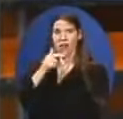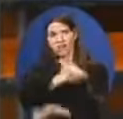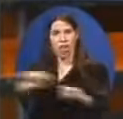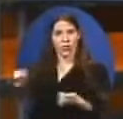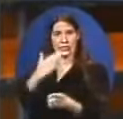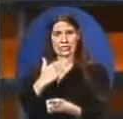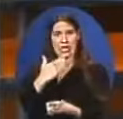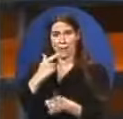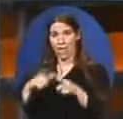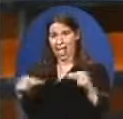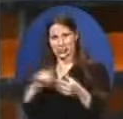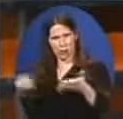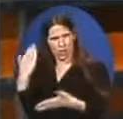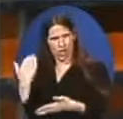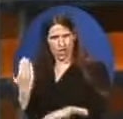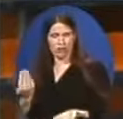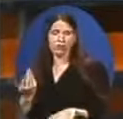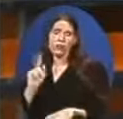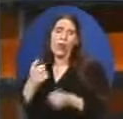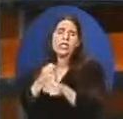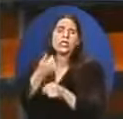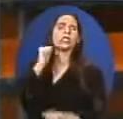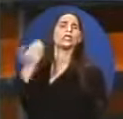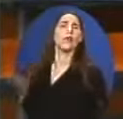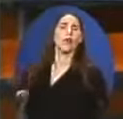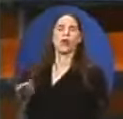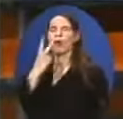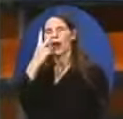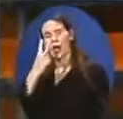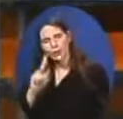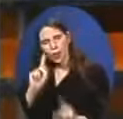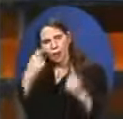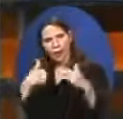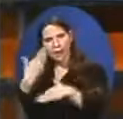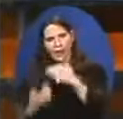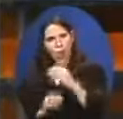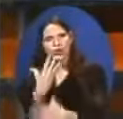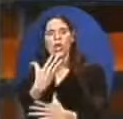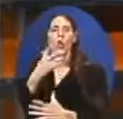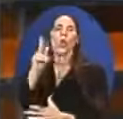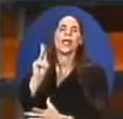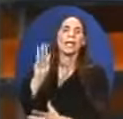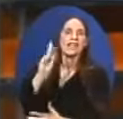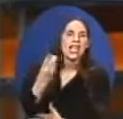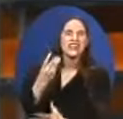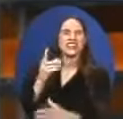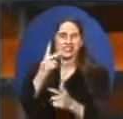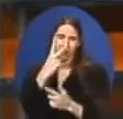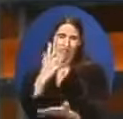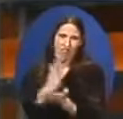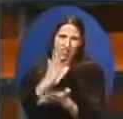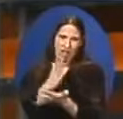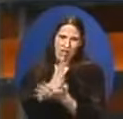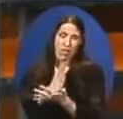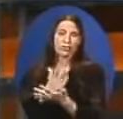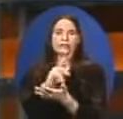בעזה, צריך להבין שהוא מייצג את האתמול. ראינו כבר מה קרה אחרי אוסלו, ראינו מה קרה אחרי קם דיוויד, ראינו מה קרה אחרי כל כך הרבה